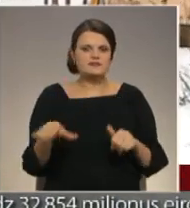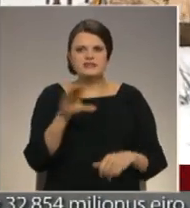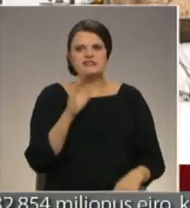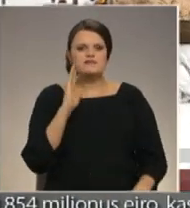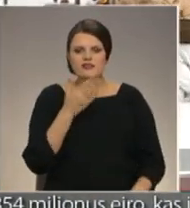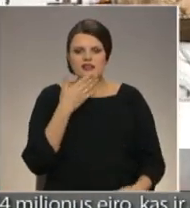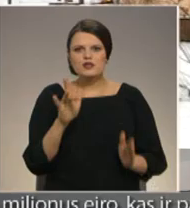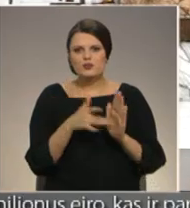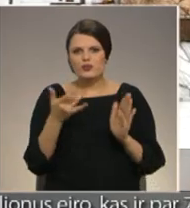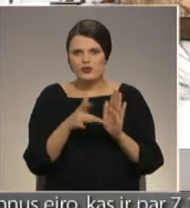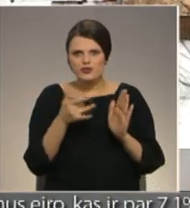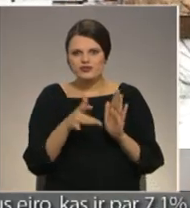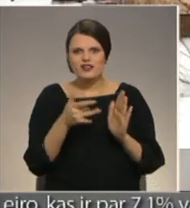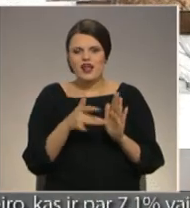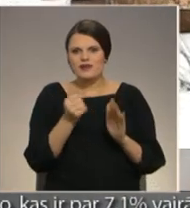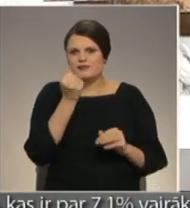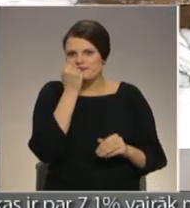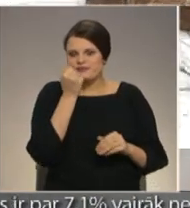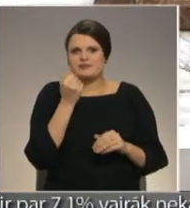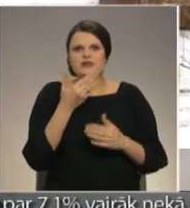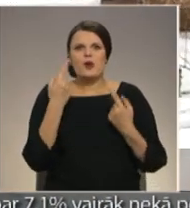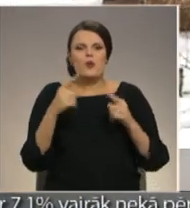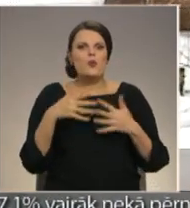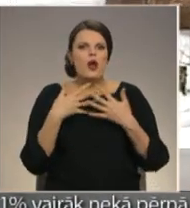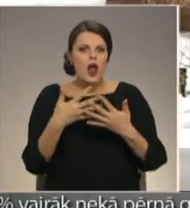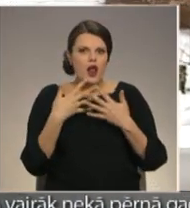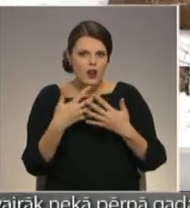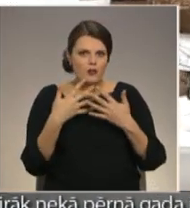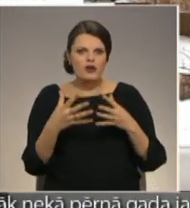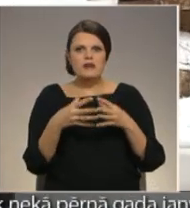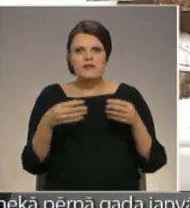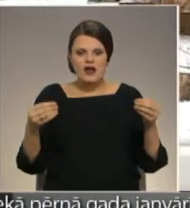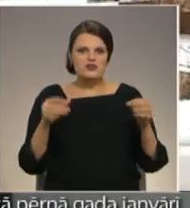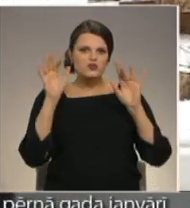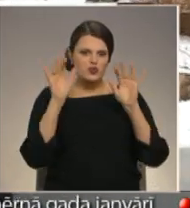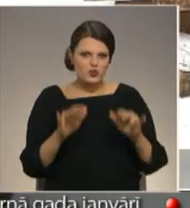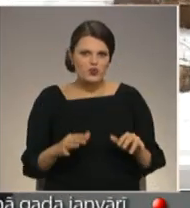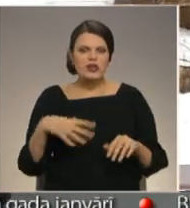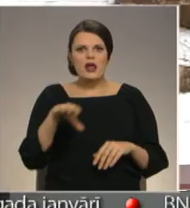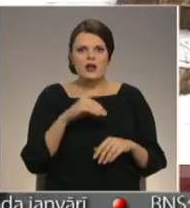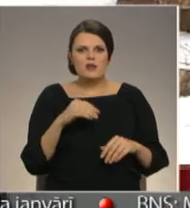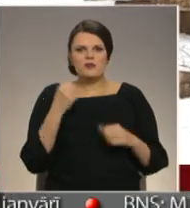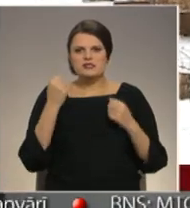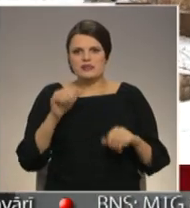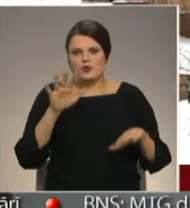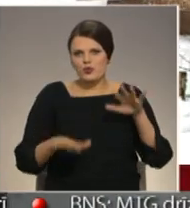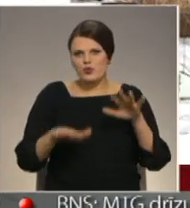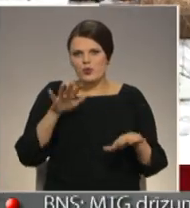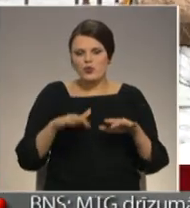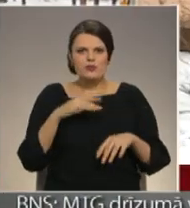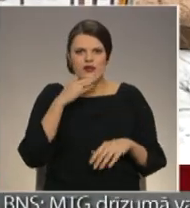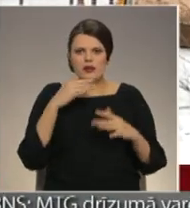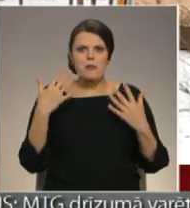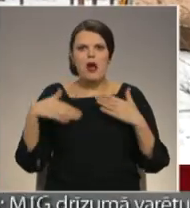vasarā putekļos mirstam nost, vai neik nav ko elpot. Pavasaros, rudeņos mēs slīkstam dubļos. Mēs